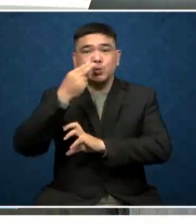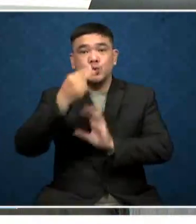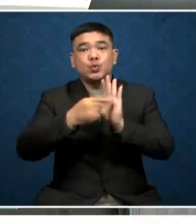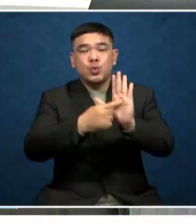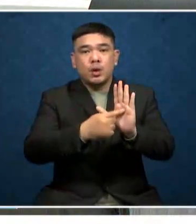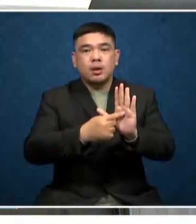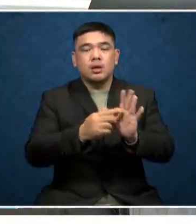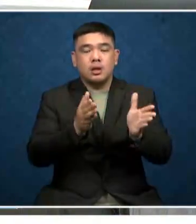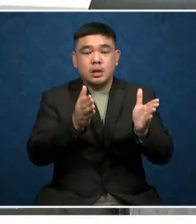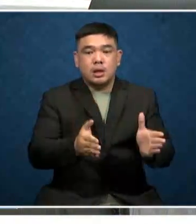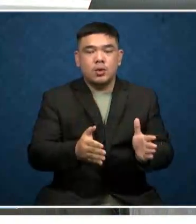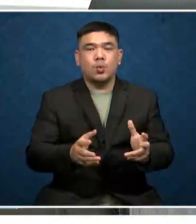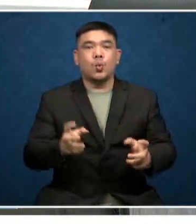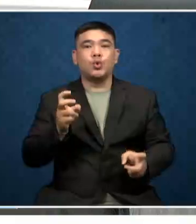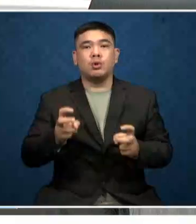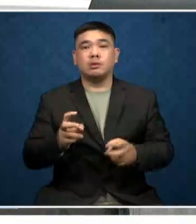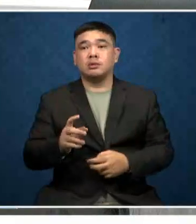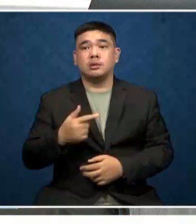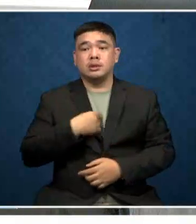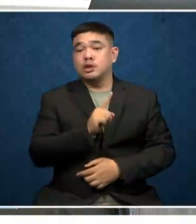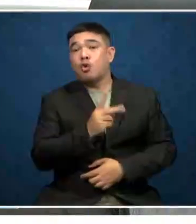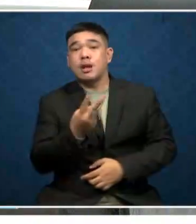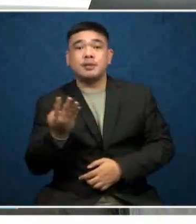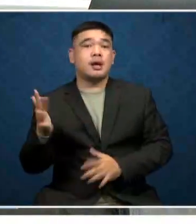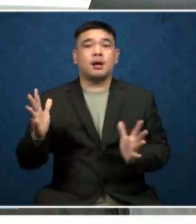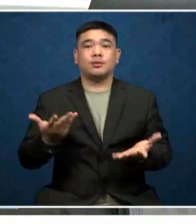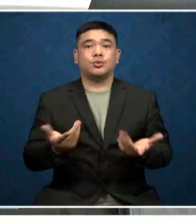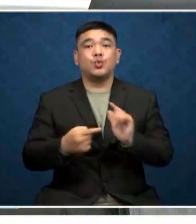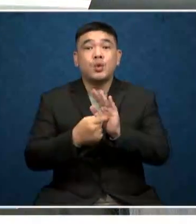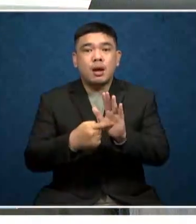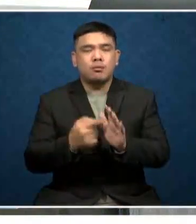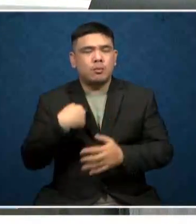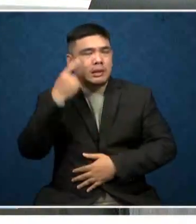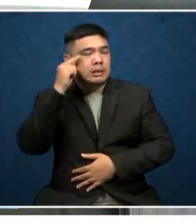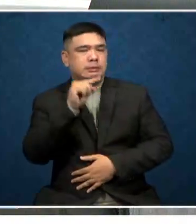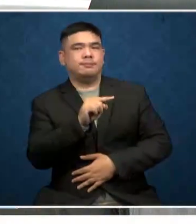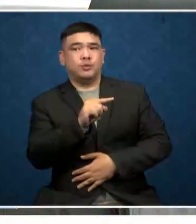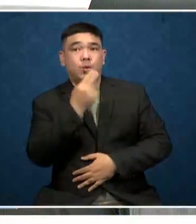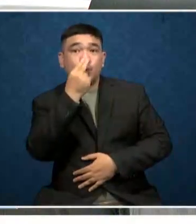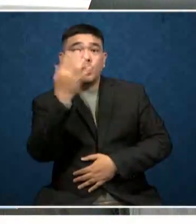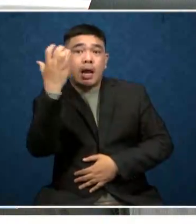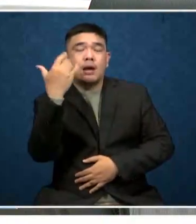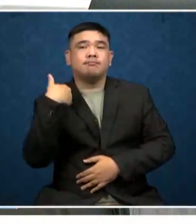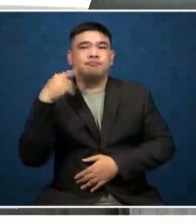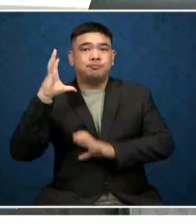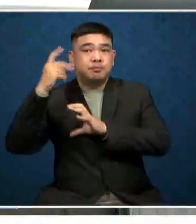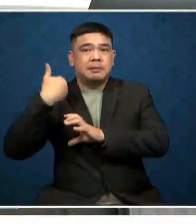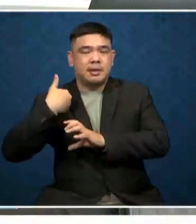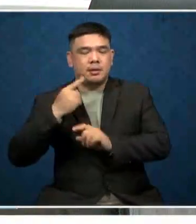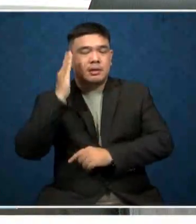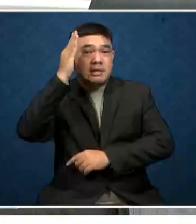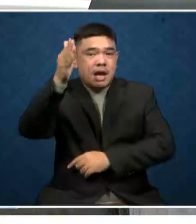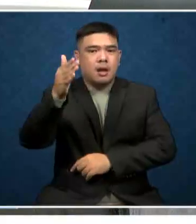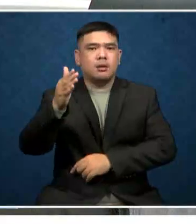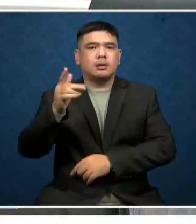ในเรื่องตอนหนึ่งเรื่อง Terminator ตั้งแต่1 2 3 4อะไรตามเนี่ยซึ่งผมเองผมก็ติดตามดูอยู่เหมือนกันแล้วก็คิดว่าสักวันนึงมันอาจ